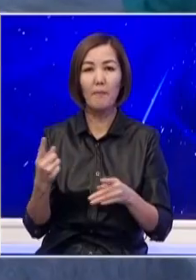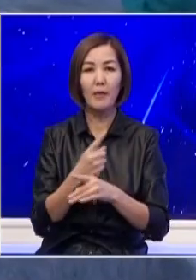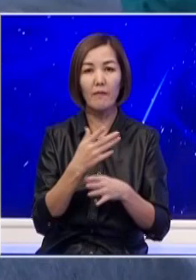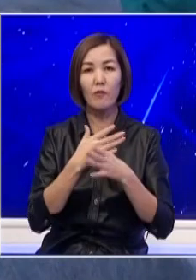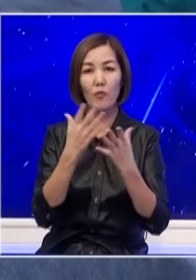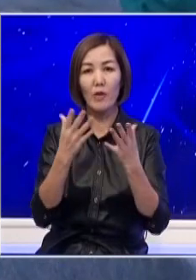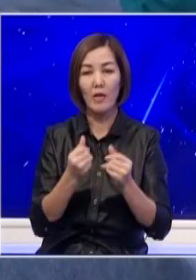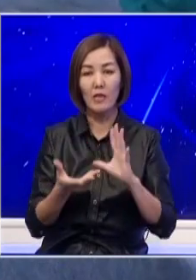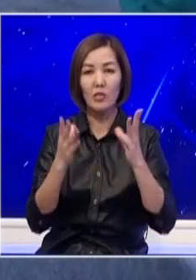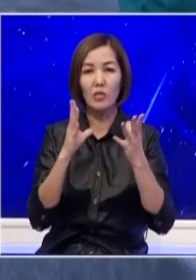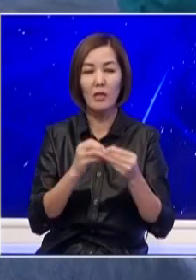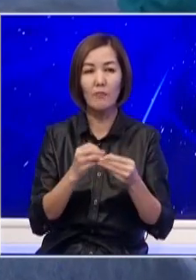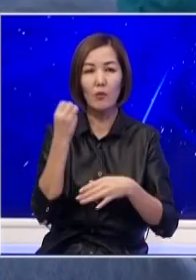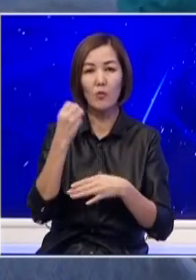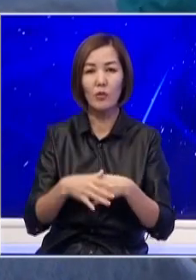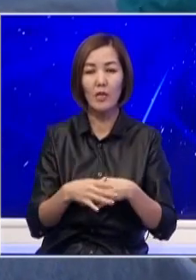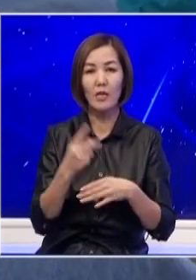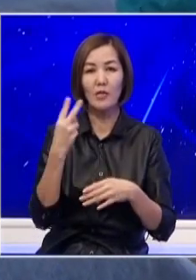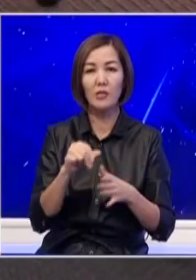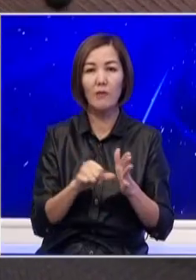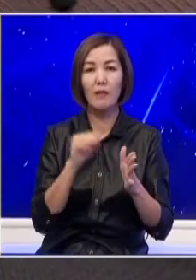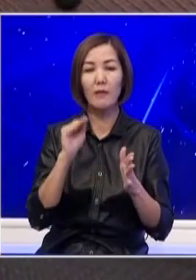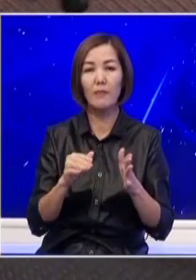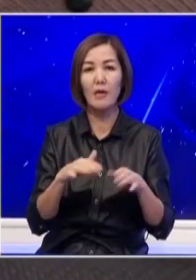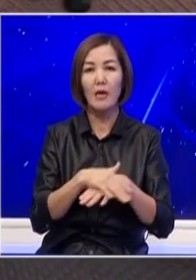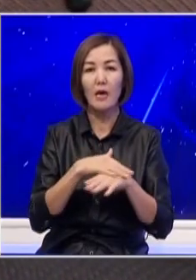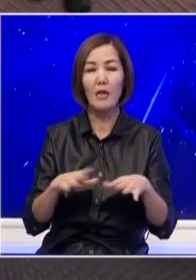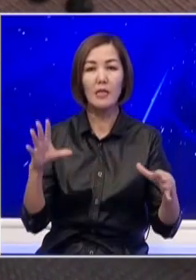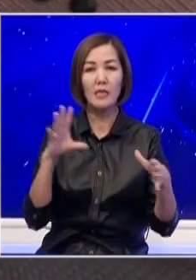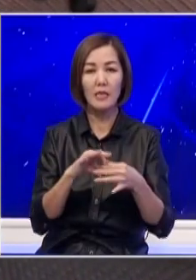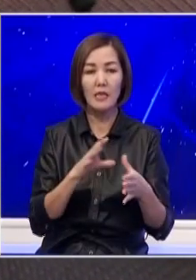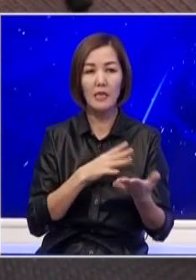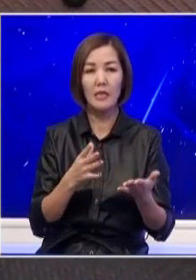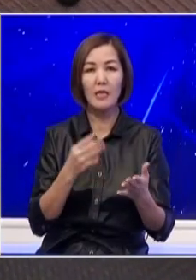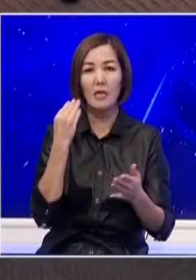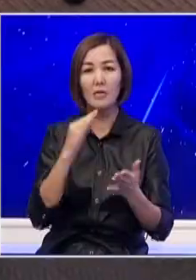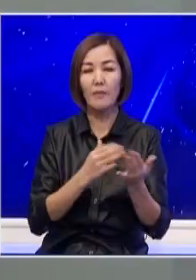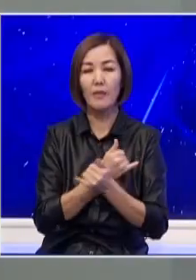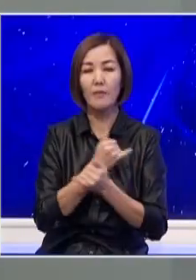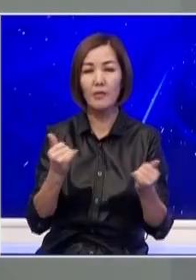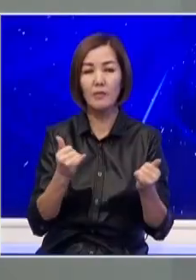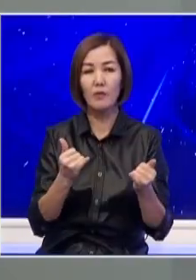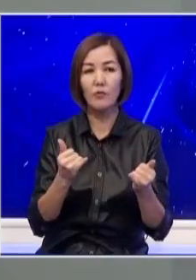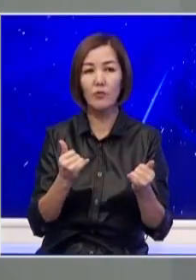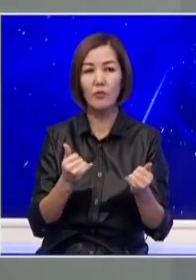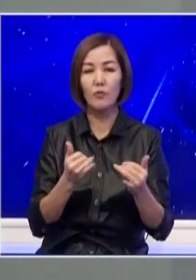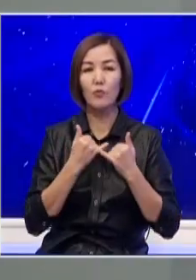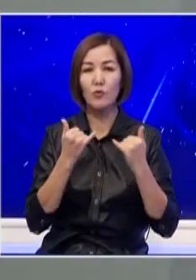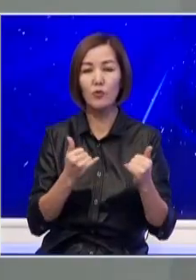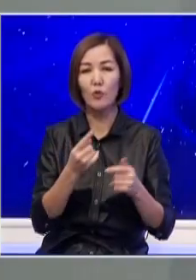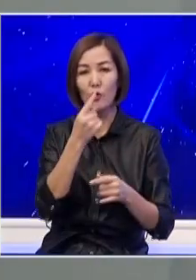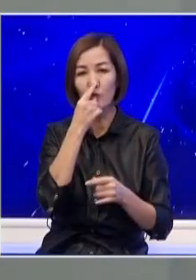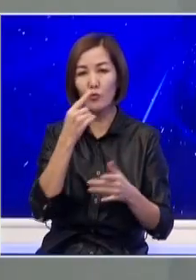алады. Жалпы орталыққа 26 мыңнан аса кегендік тіркеуде. Оларға сапалы медициналық қызмет көрсету үшін